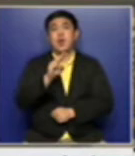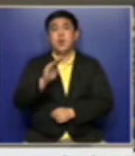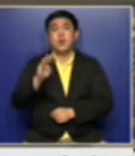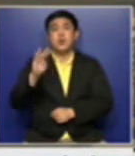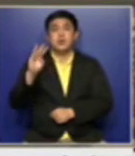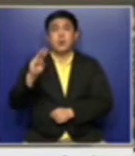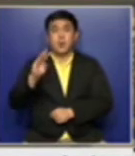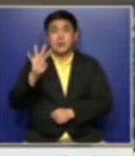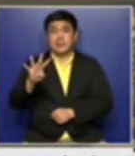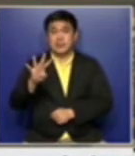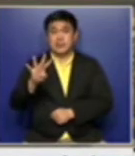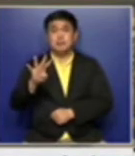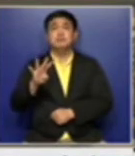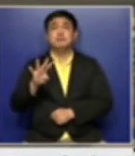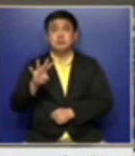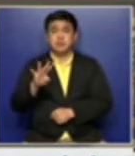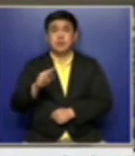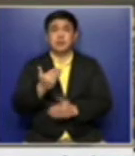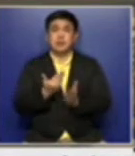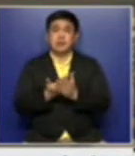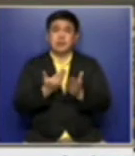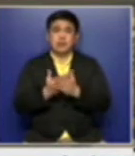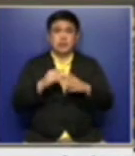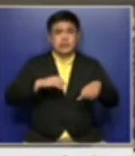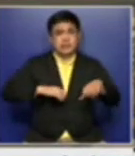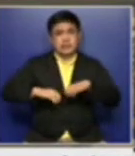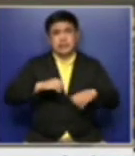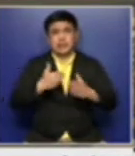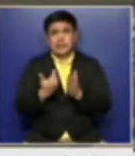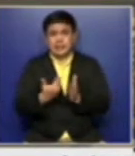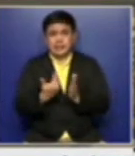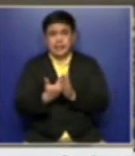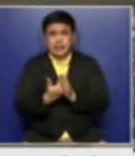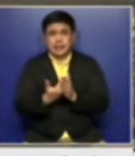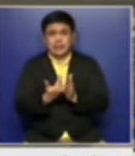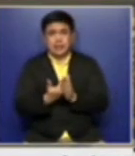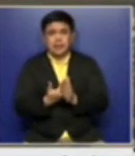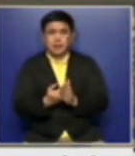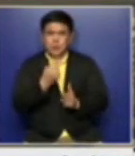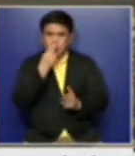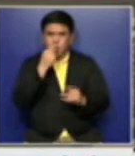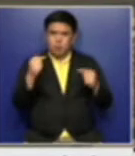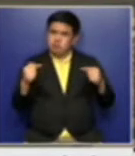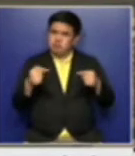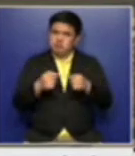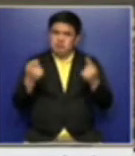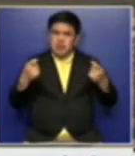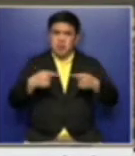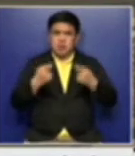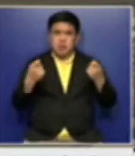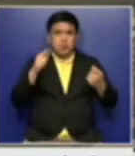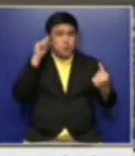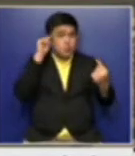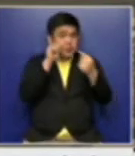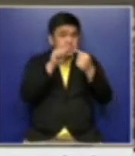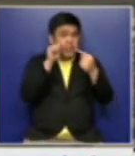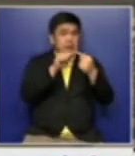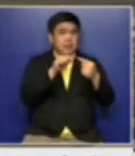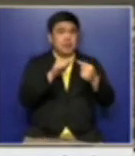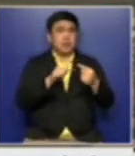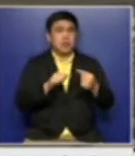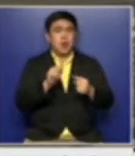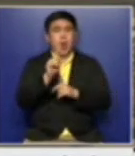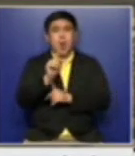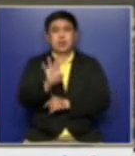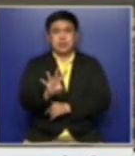2564นะคะซึ่งดูแล้วว่าการจัดสรรงบประมาณดังกล่าวเนี้ยไม่สอดคล้องกับยุทธศาสตร์ข้อที่